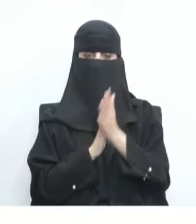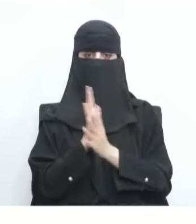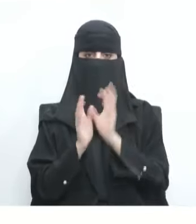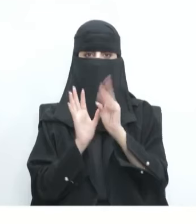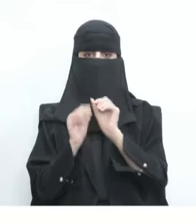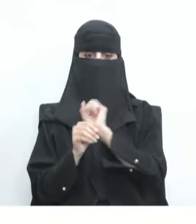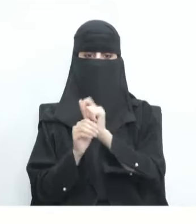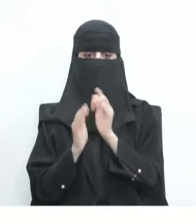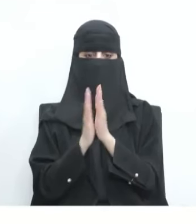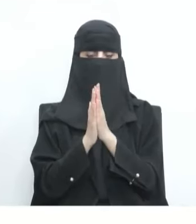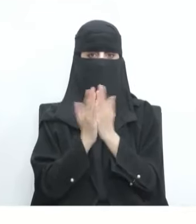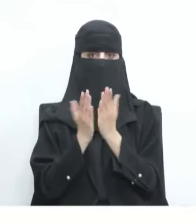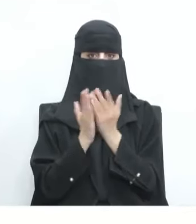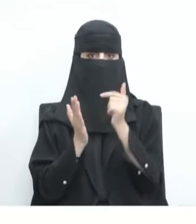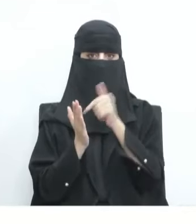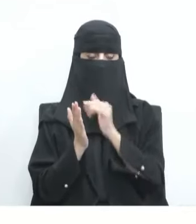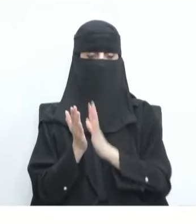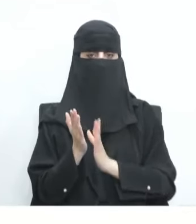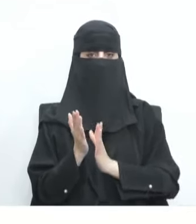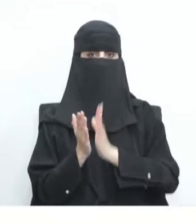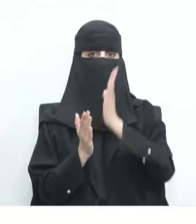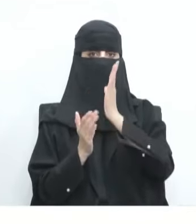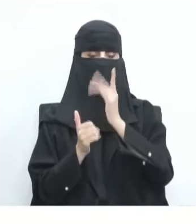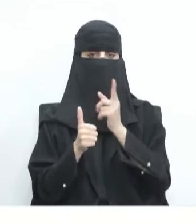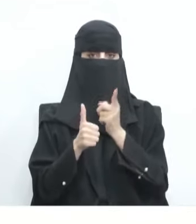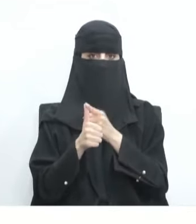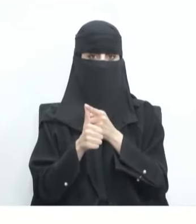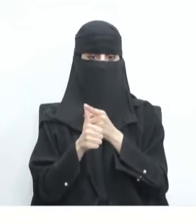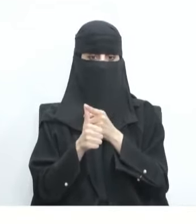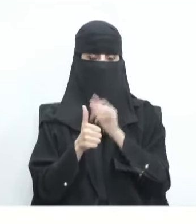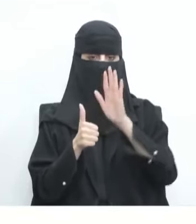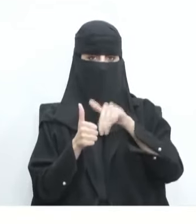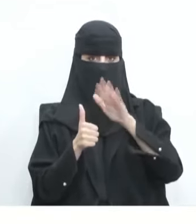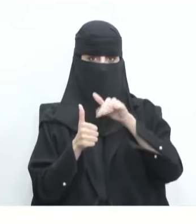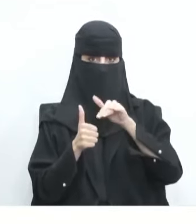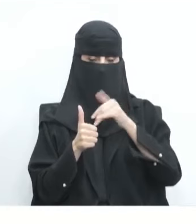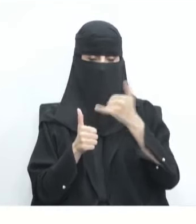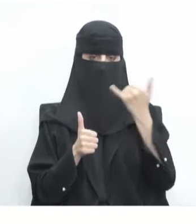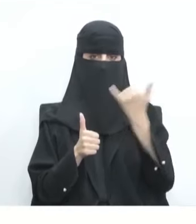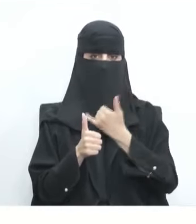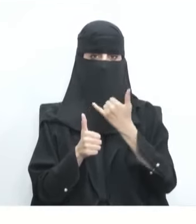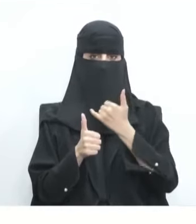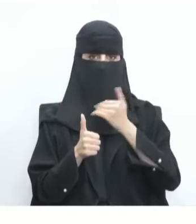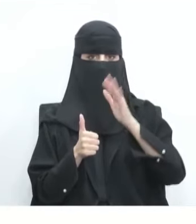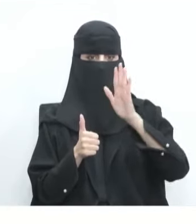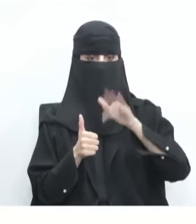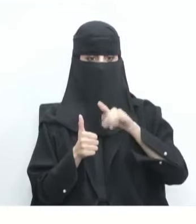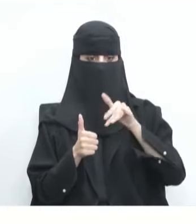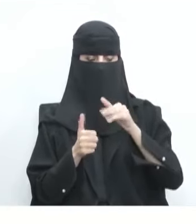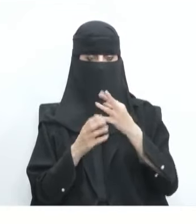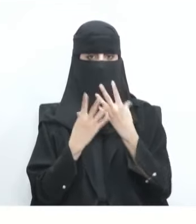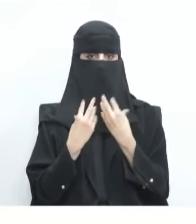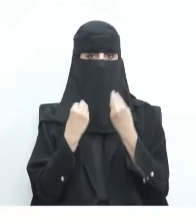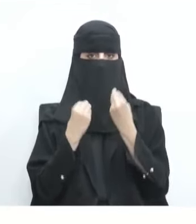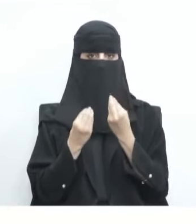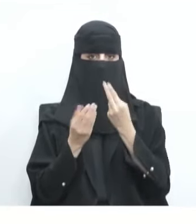الكتب غنيه بفراغ سهله فراغ حلوه التعبير